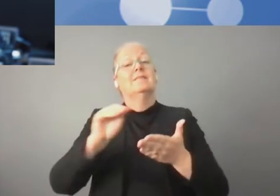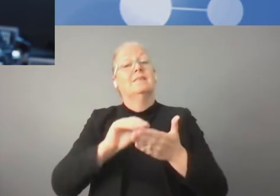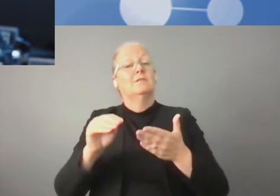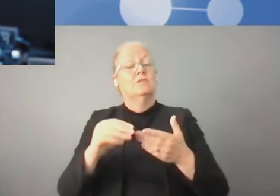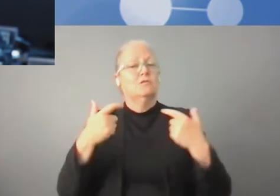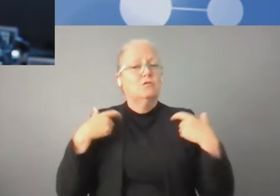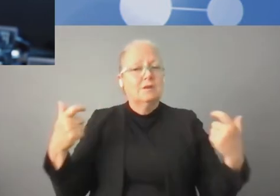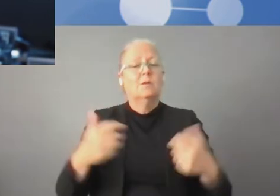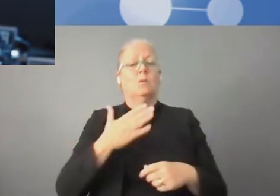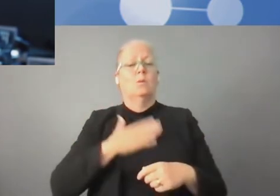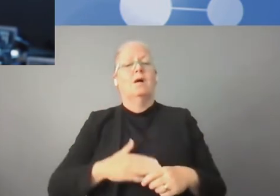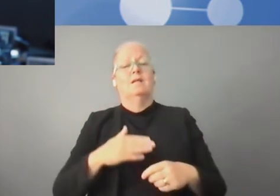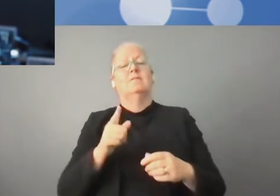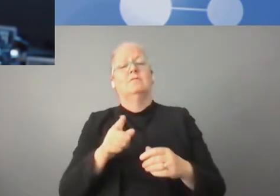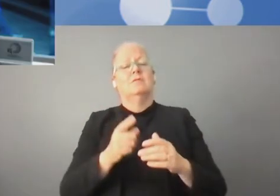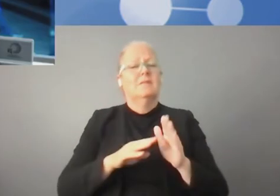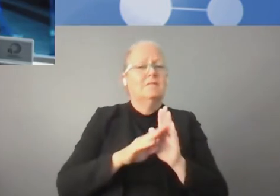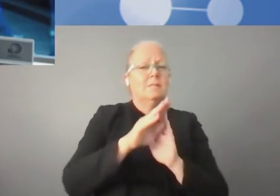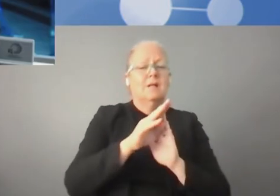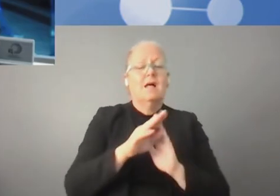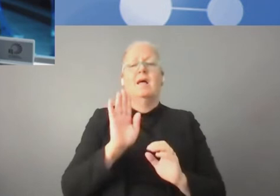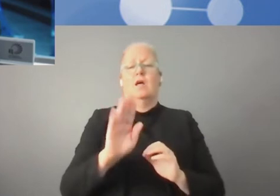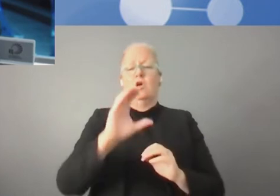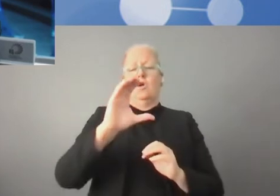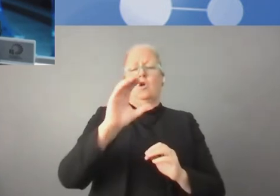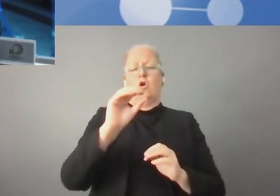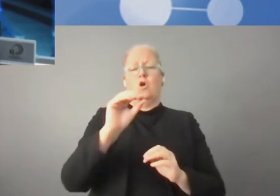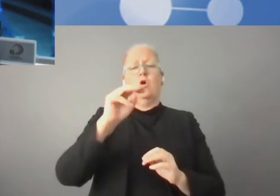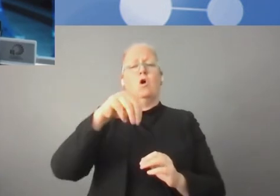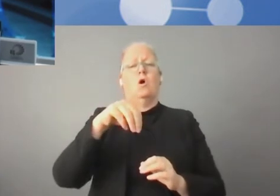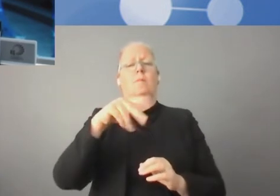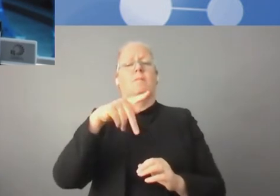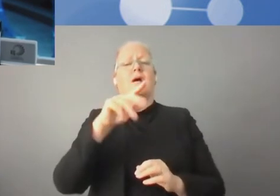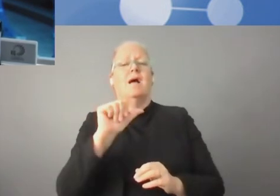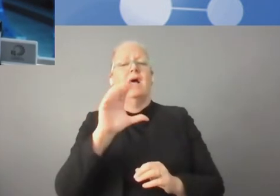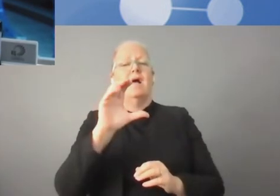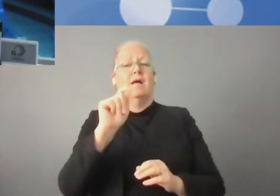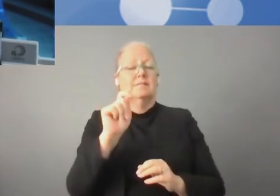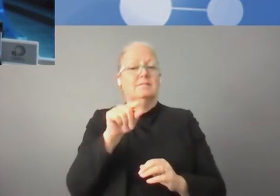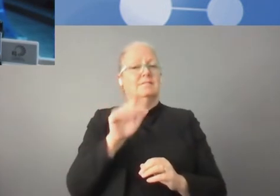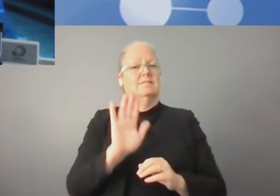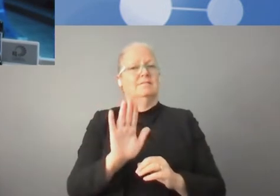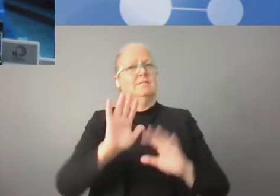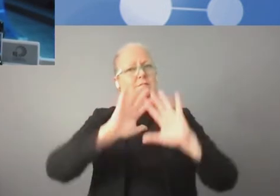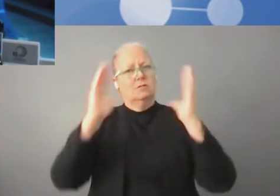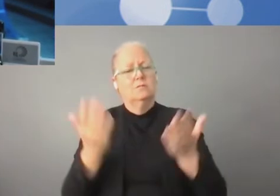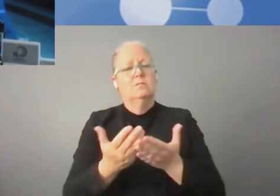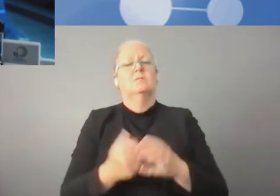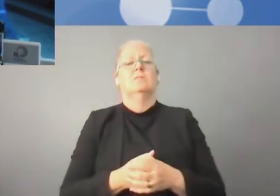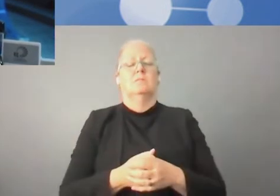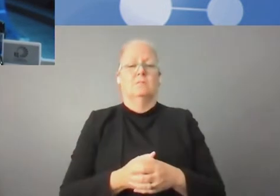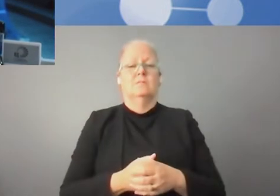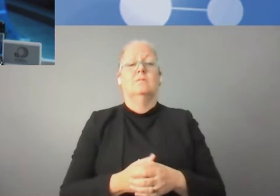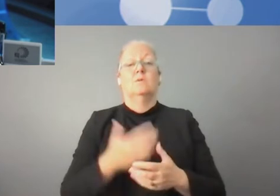行一些国际的法律和规定。 在这里我也想强调，我们很